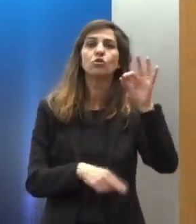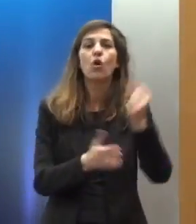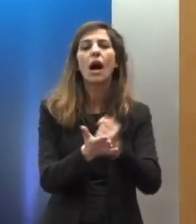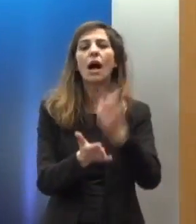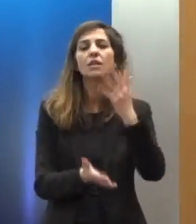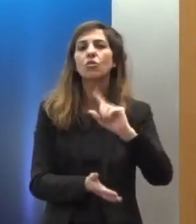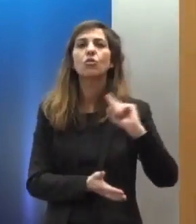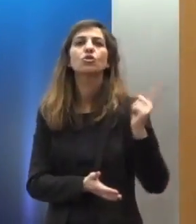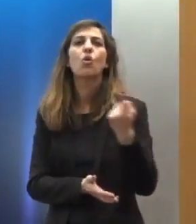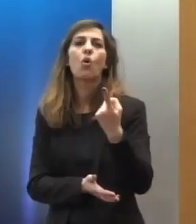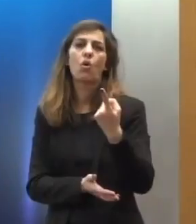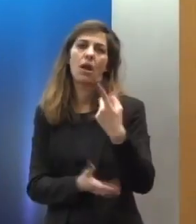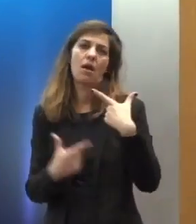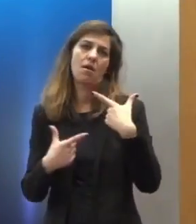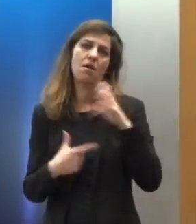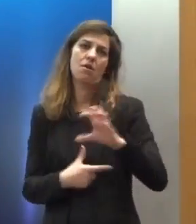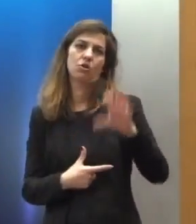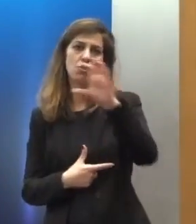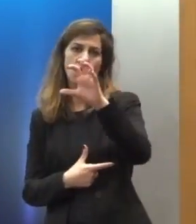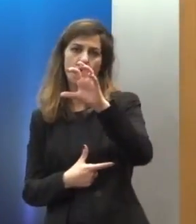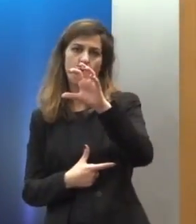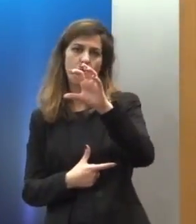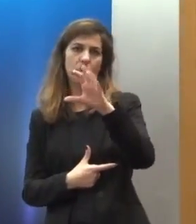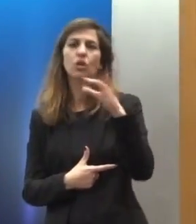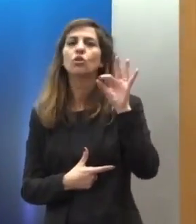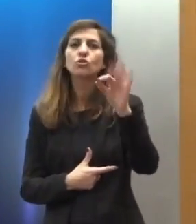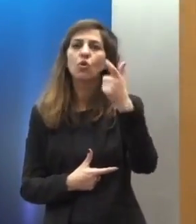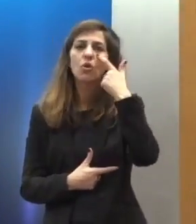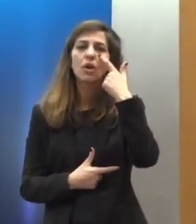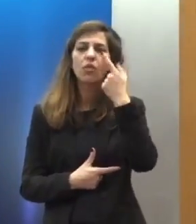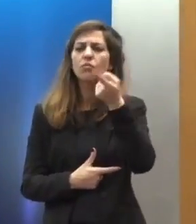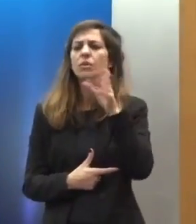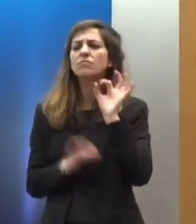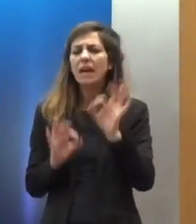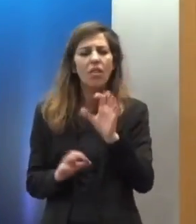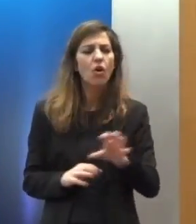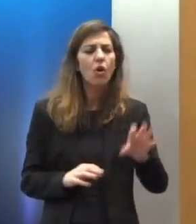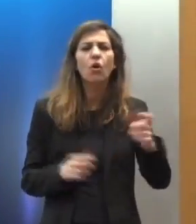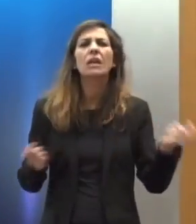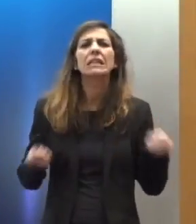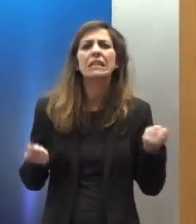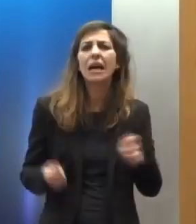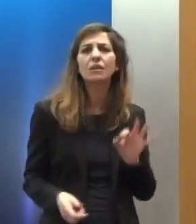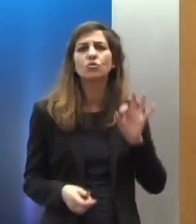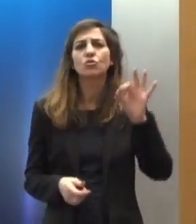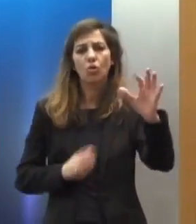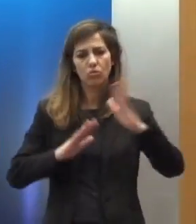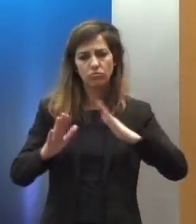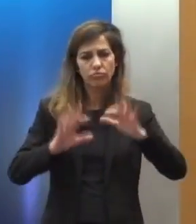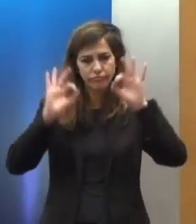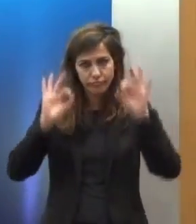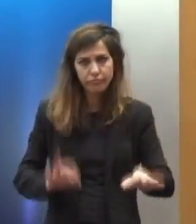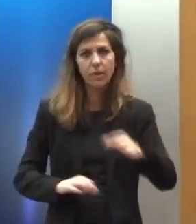κρατών από άλλα κράτη του ΟΗΕ σε ό,τι αφορά τις πρακτικές που ακολουθούν ως προς την απόλαυση και προστασία των δικαιωμάτων. Αξίζει